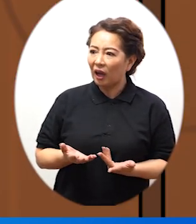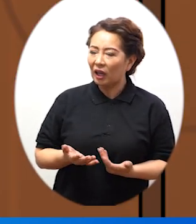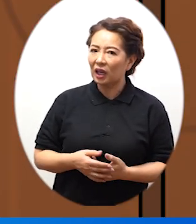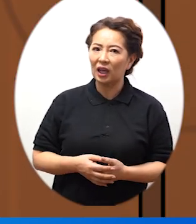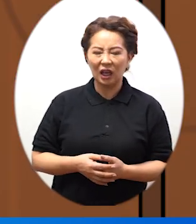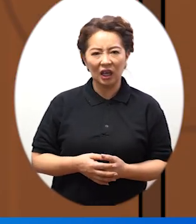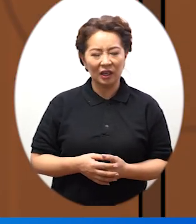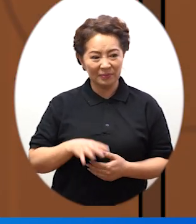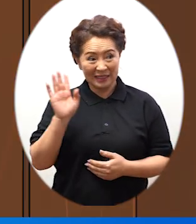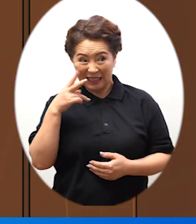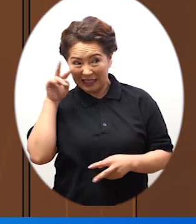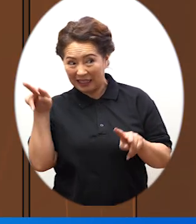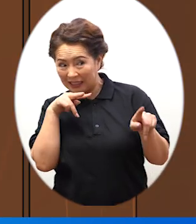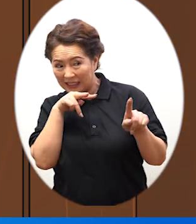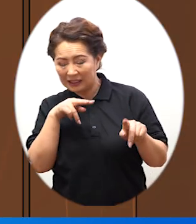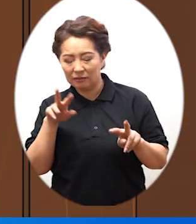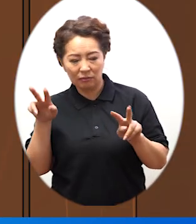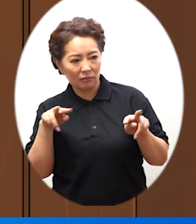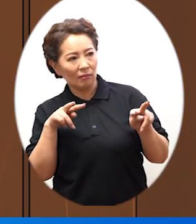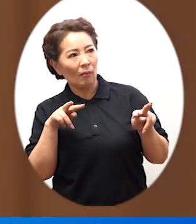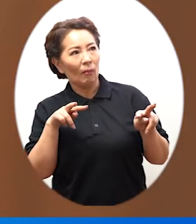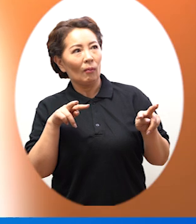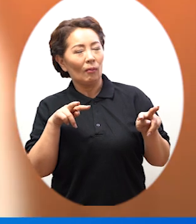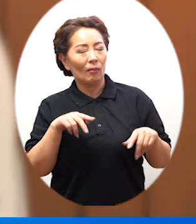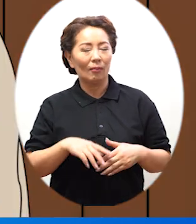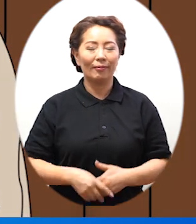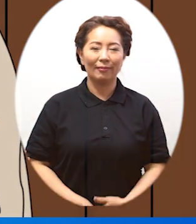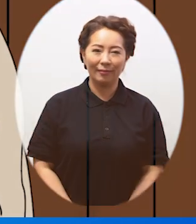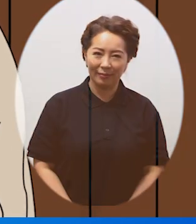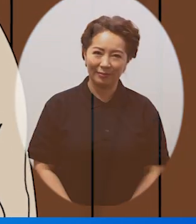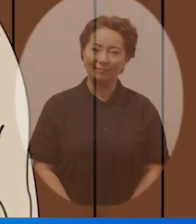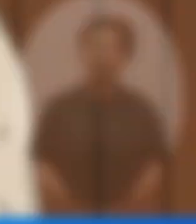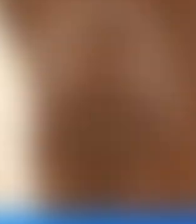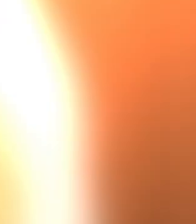Одоо яана гэж Можгорыг хартаа.